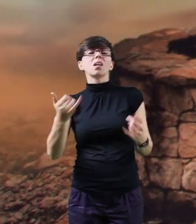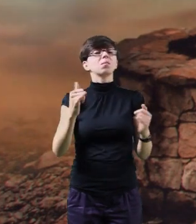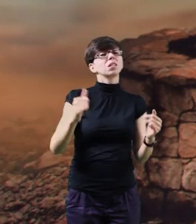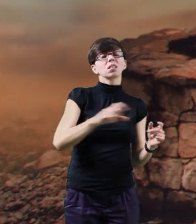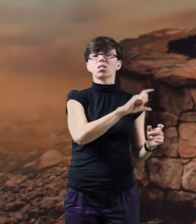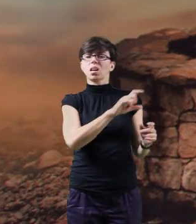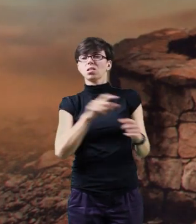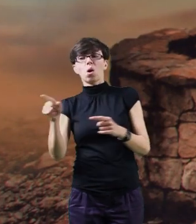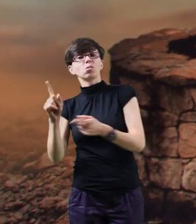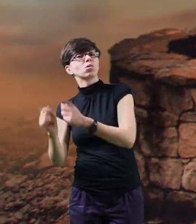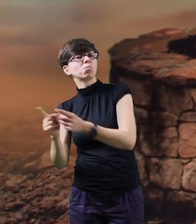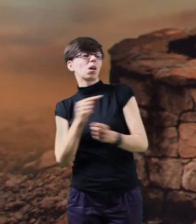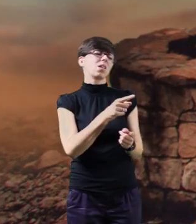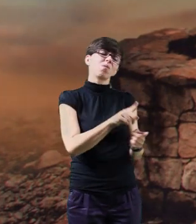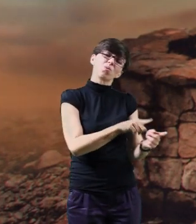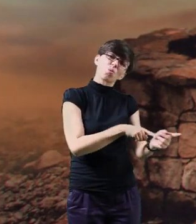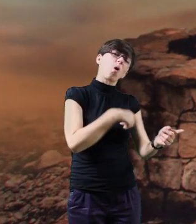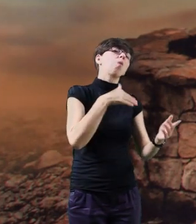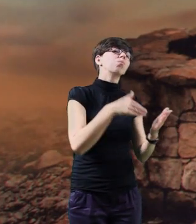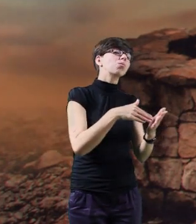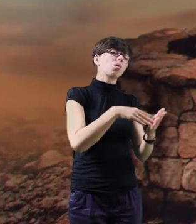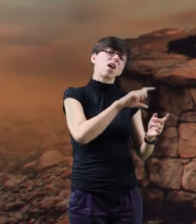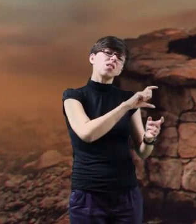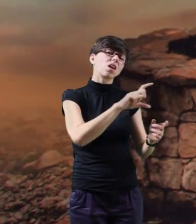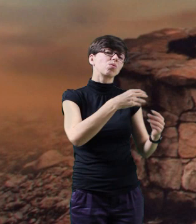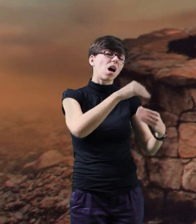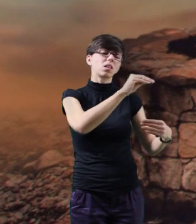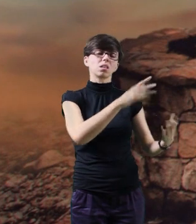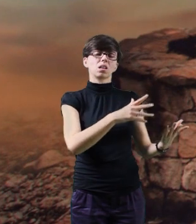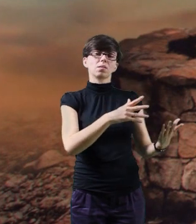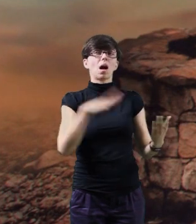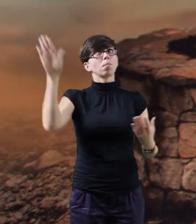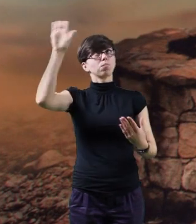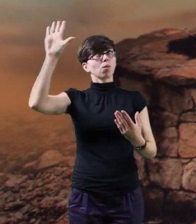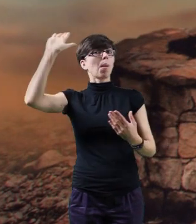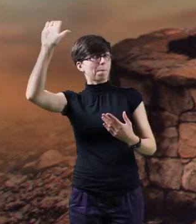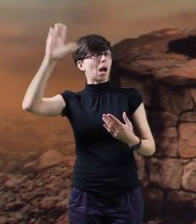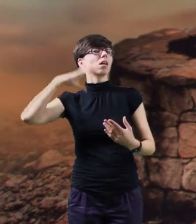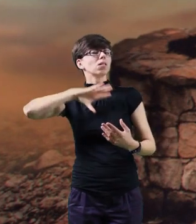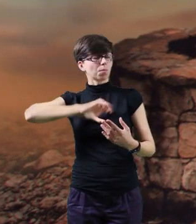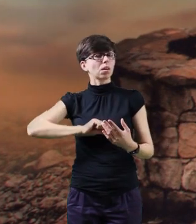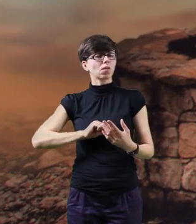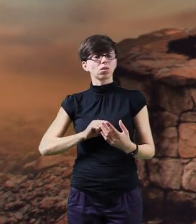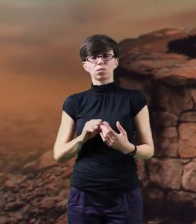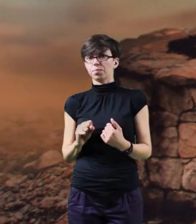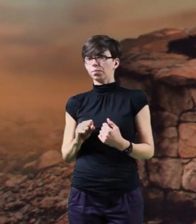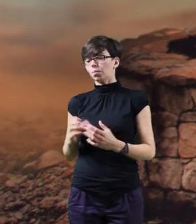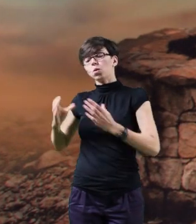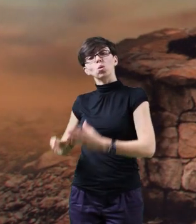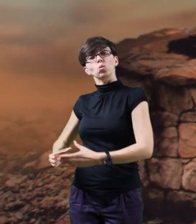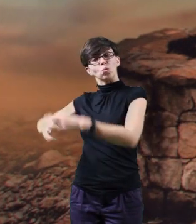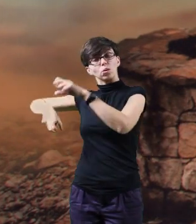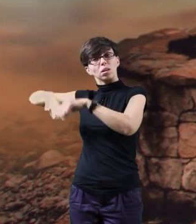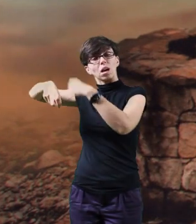drodzy dziś z Jezusem siadamy przy studni Czym była owa studnia czy tylko źródłem z którego czerpano